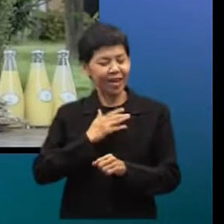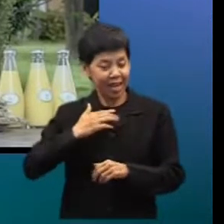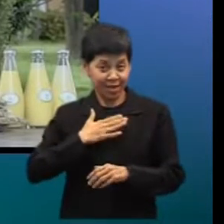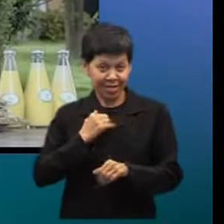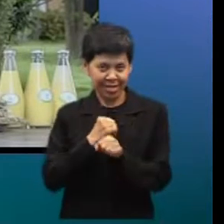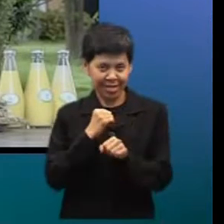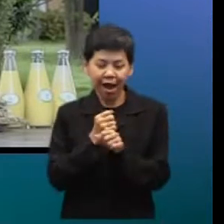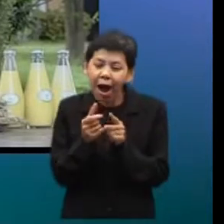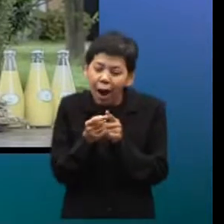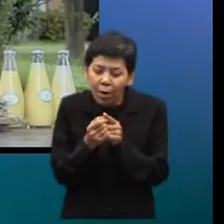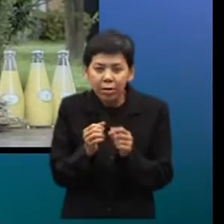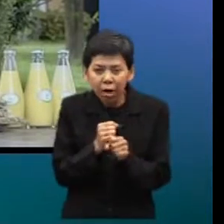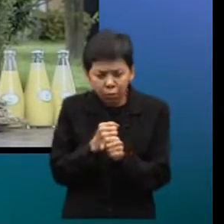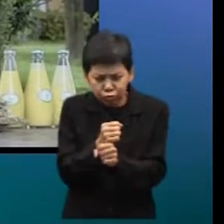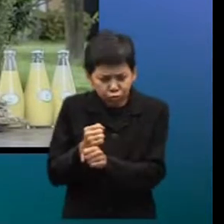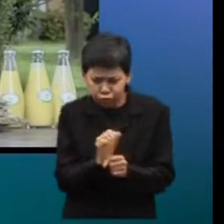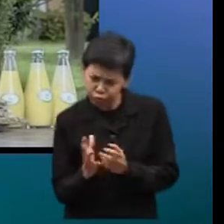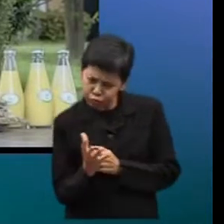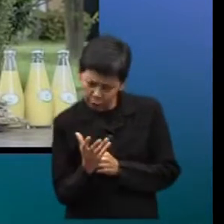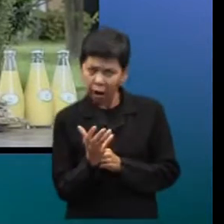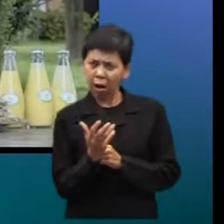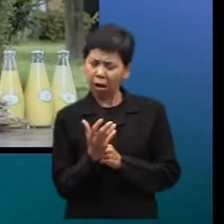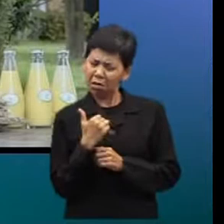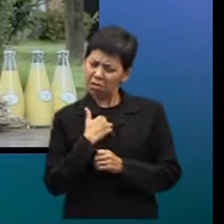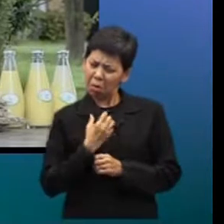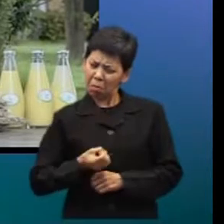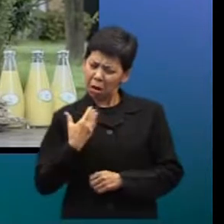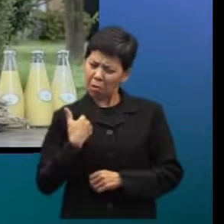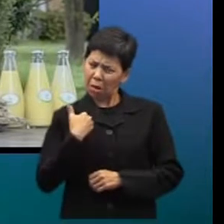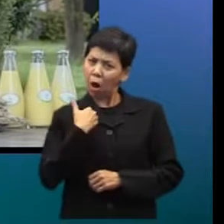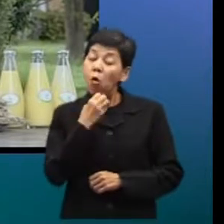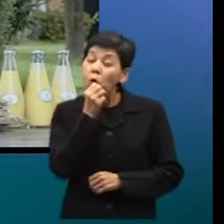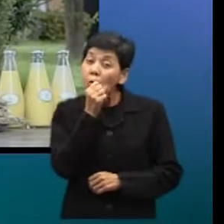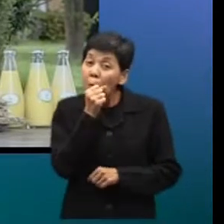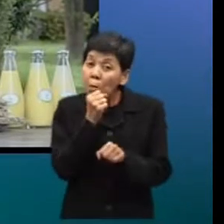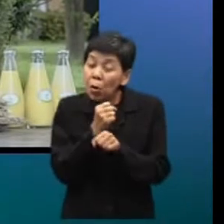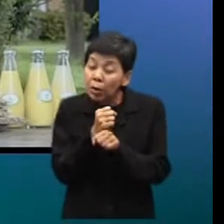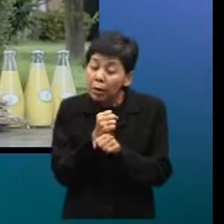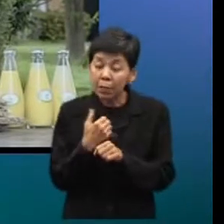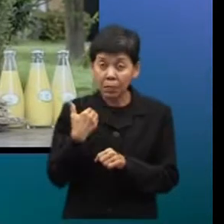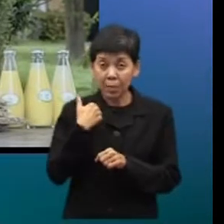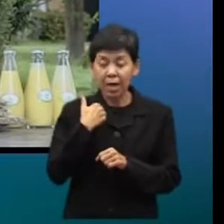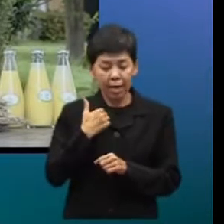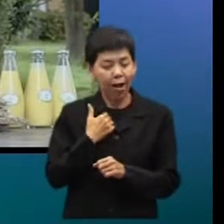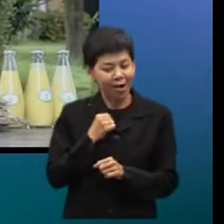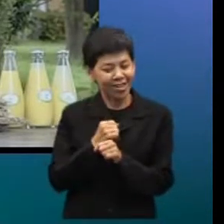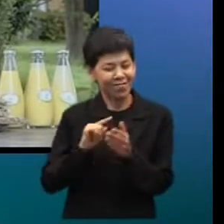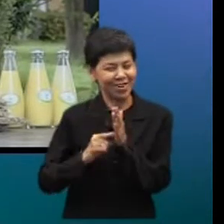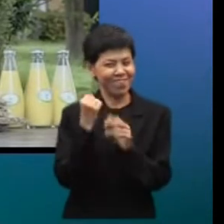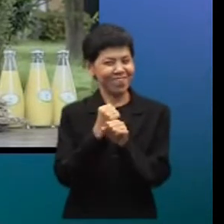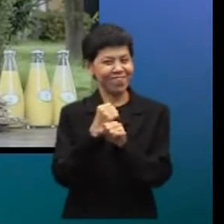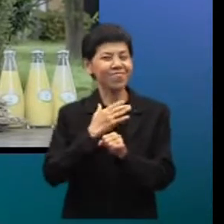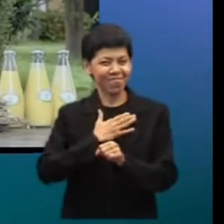ที่หลังจากเอาข้าวโพดมาปั่นแล้วนะเอ๊ะตัดผักออกไปเพราะว่ากลัวเขาจะเบื่อก็ตอนที่ทำไปทำมาก็เลยเกิดตรงนี้ขึ้นมาน